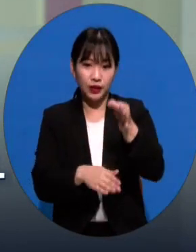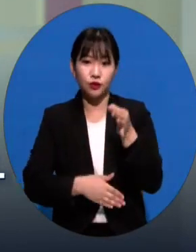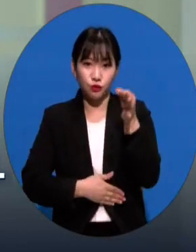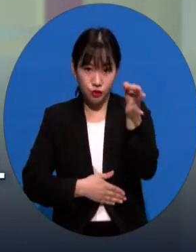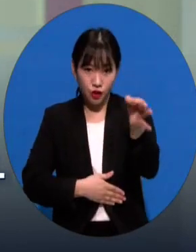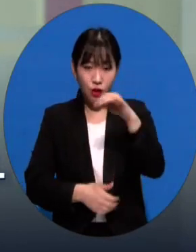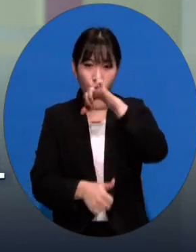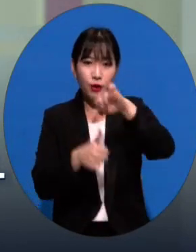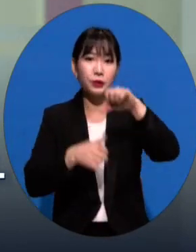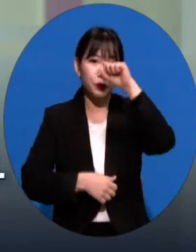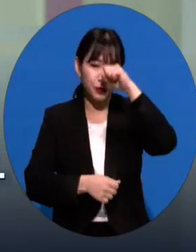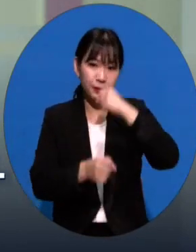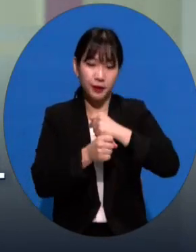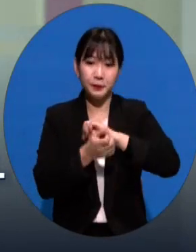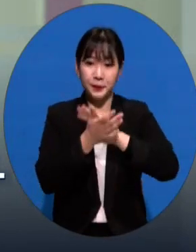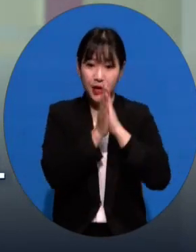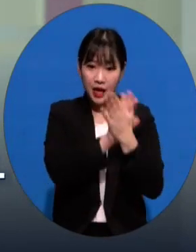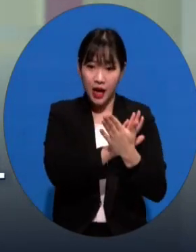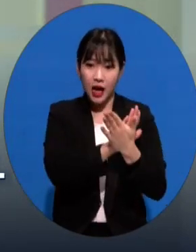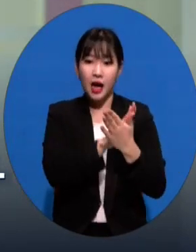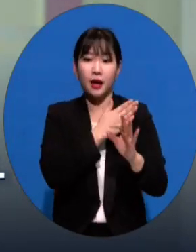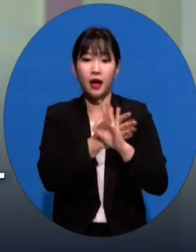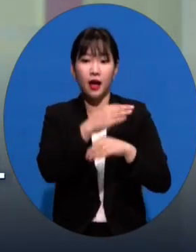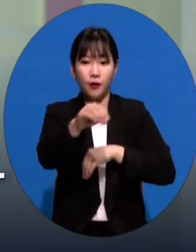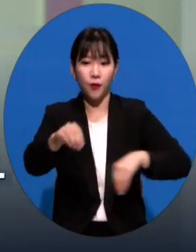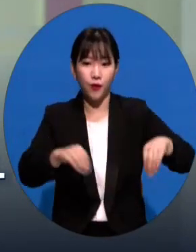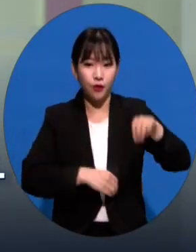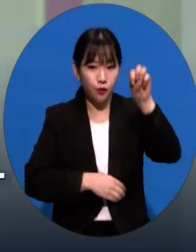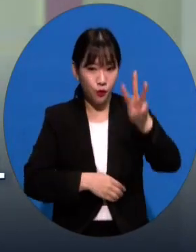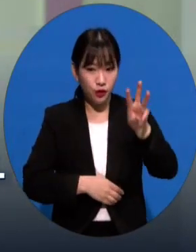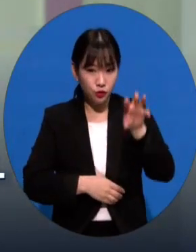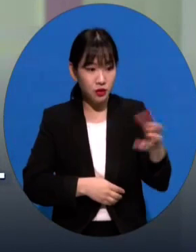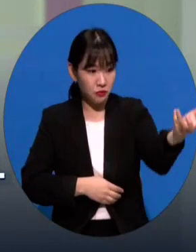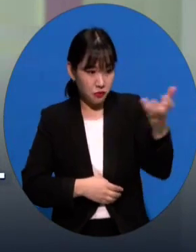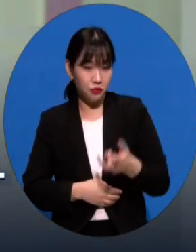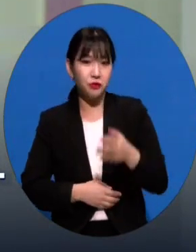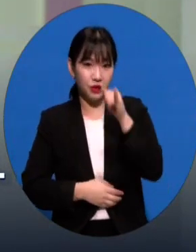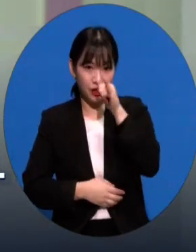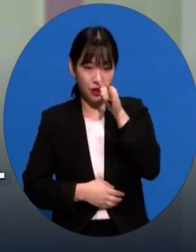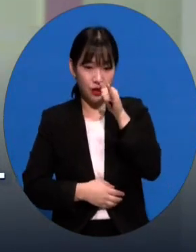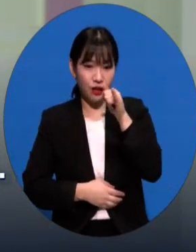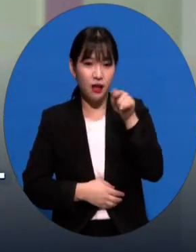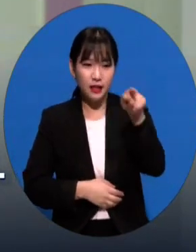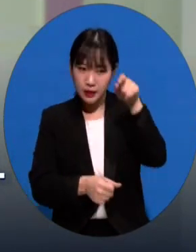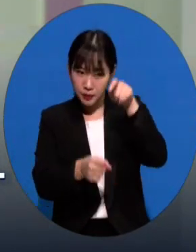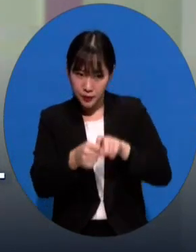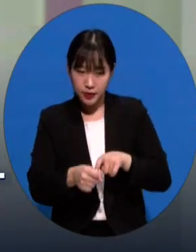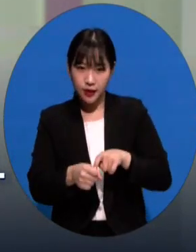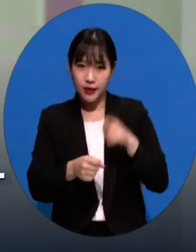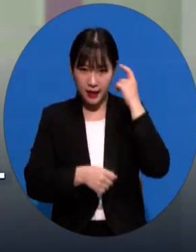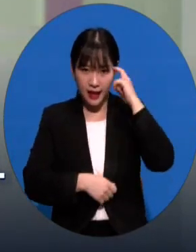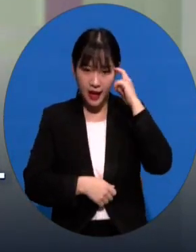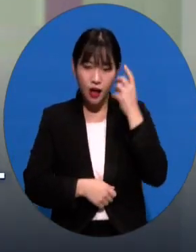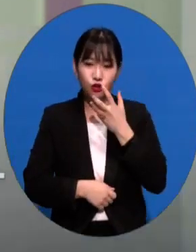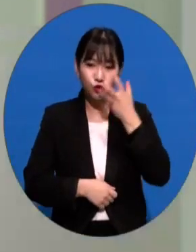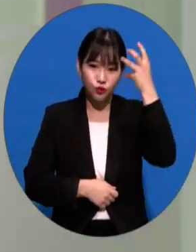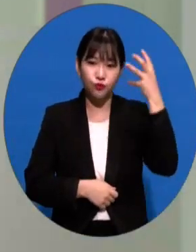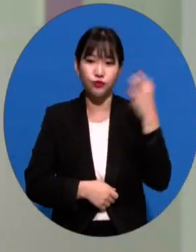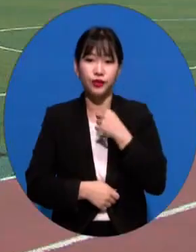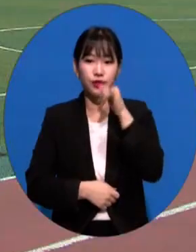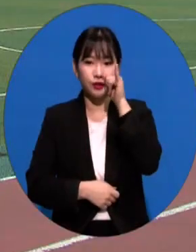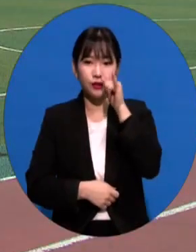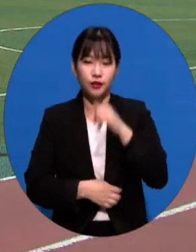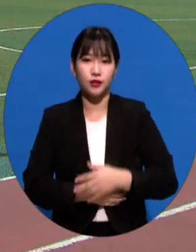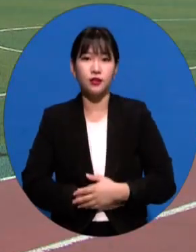지급해서 환경을 좋게 만들면 오히려 광주에서 올 수도 있어요 저는 그걸 지금 상상하고 꿈을 갖고